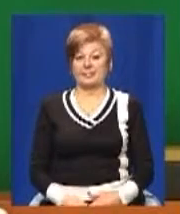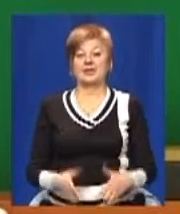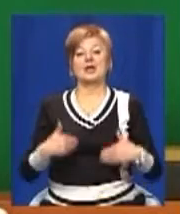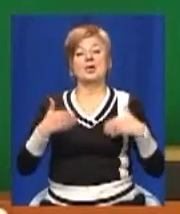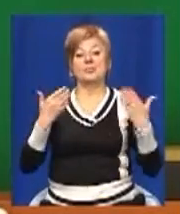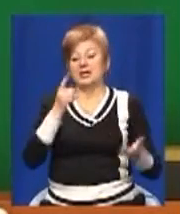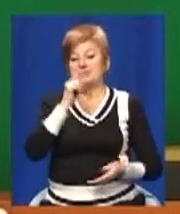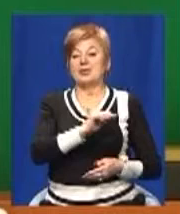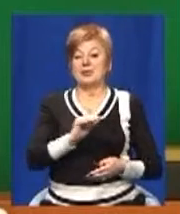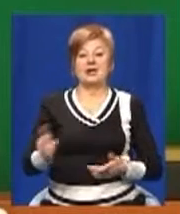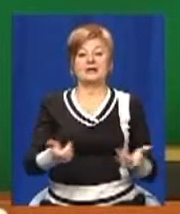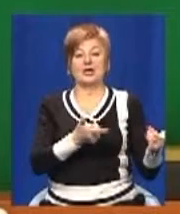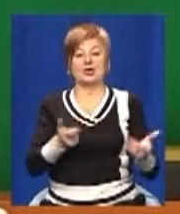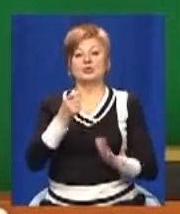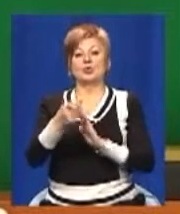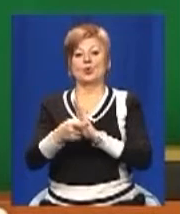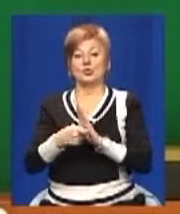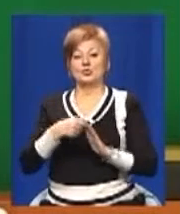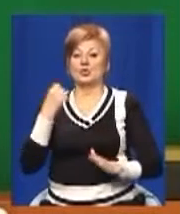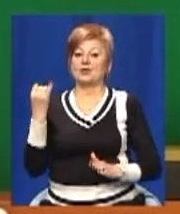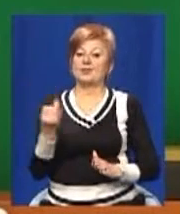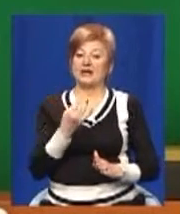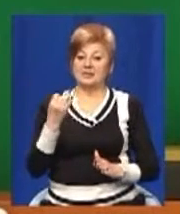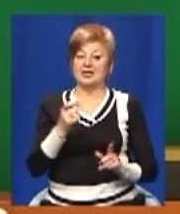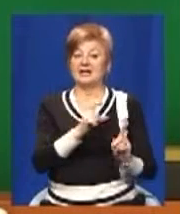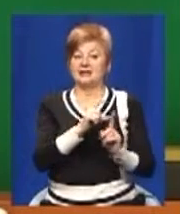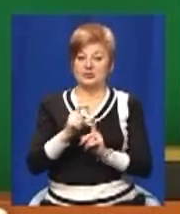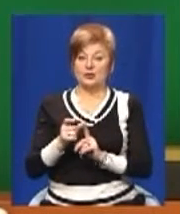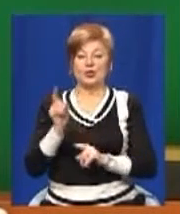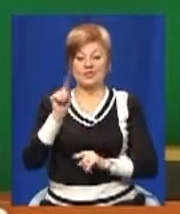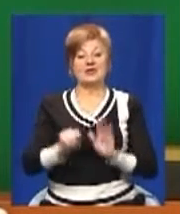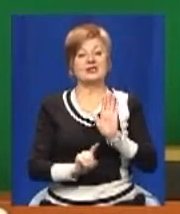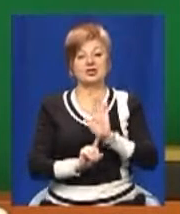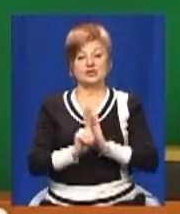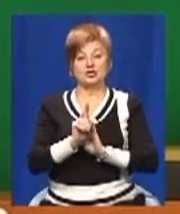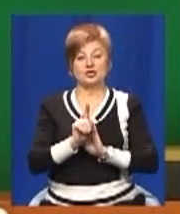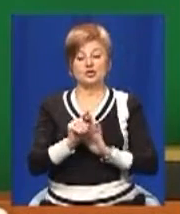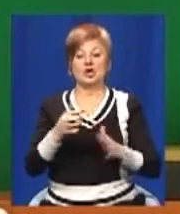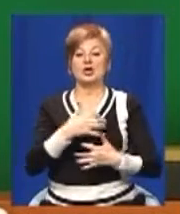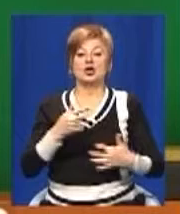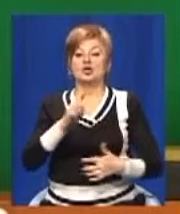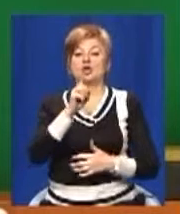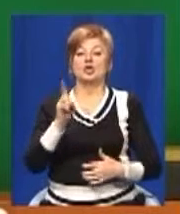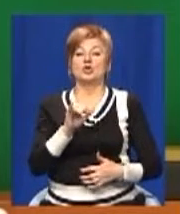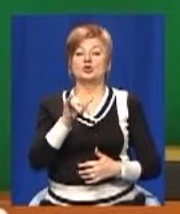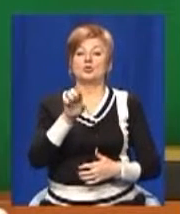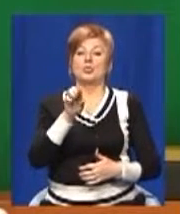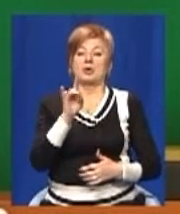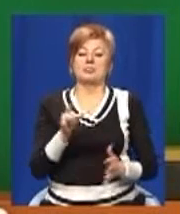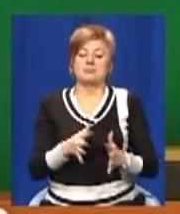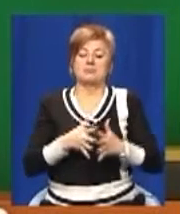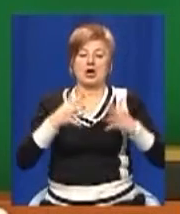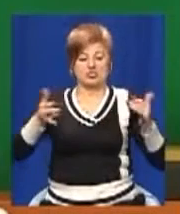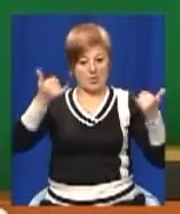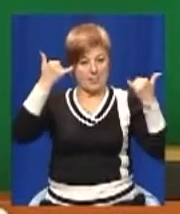Привіт, малеча! Готові дізнаватися нові цікаві слова? Тоді почнімо. Тварина зубр – це великий і могутній